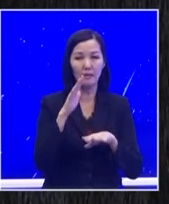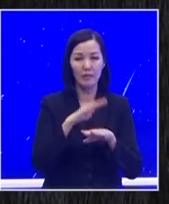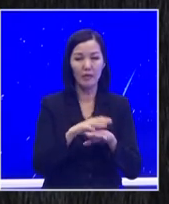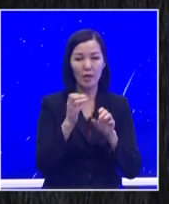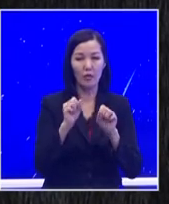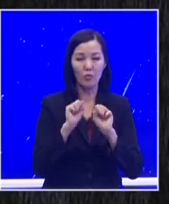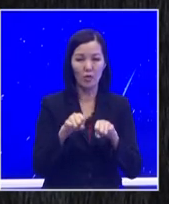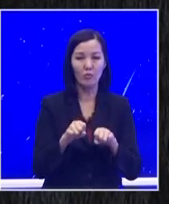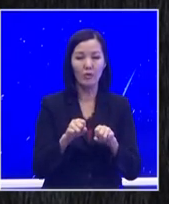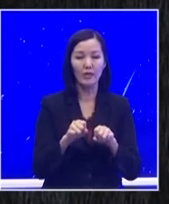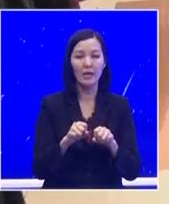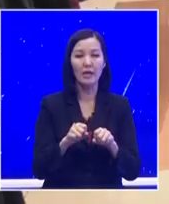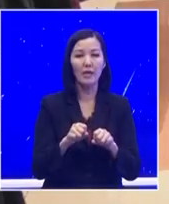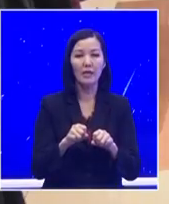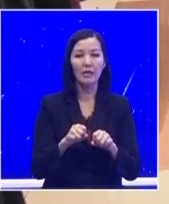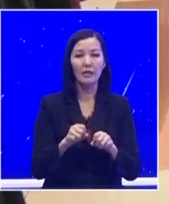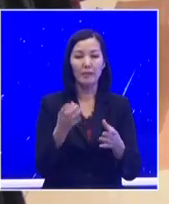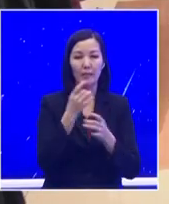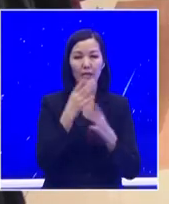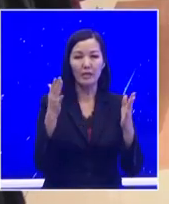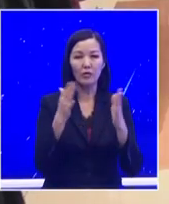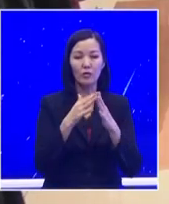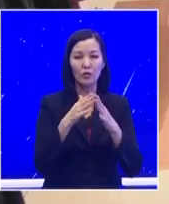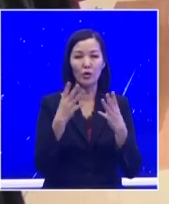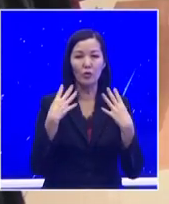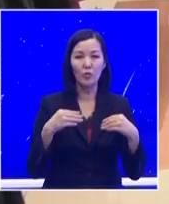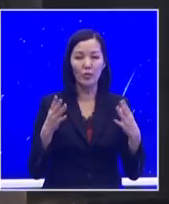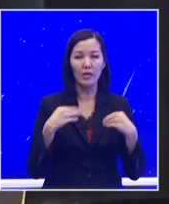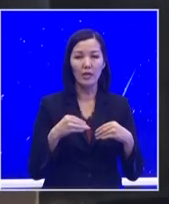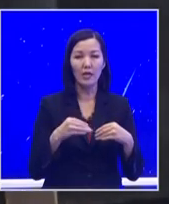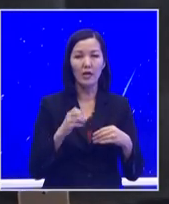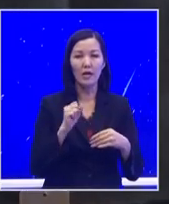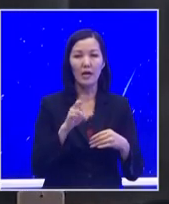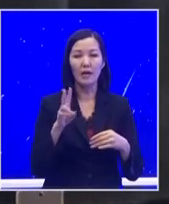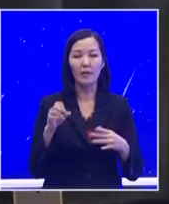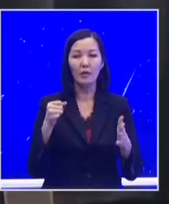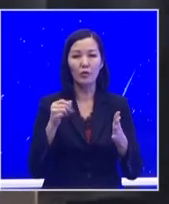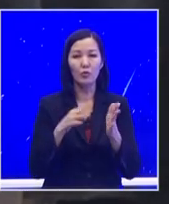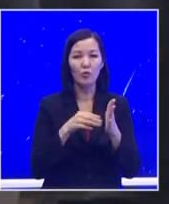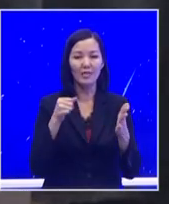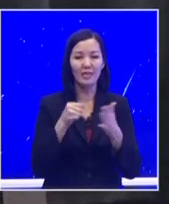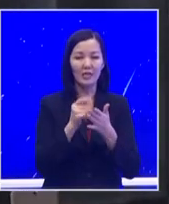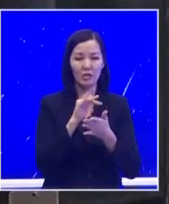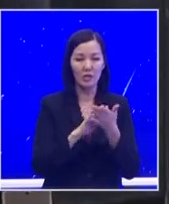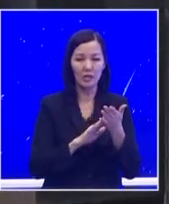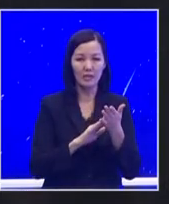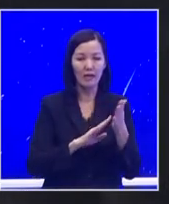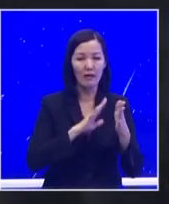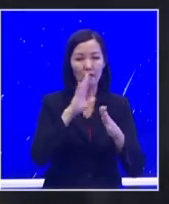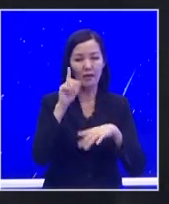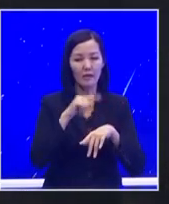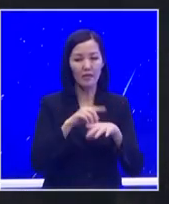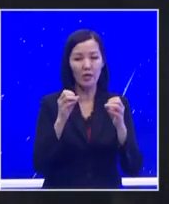несие алуға болады. Айта кетейік, мәдениет үйінде тондар сатылымы ақпанның 9-ына дейін жалғасады. Жұмыс уақыты таңғы